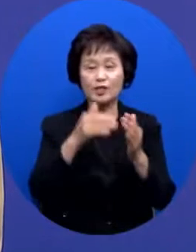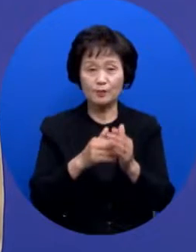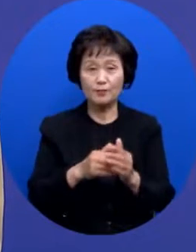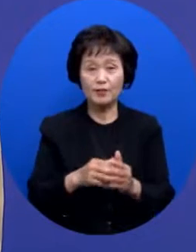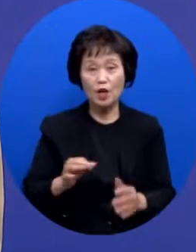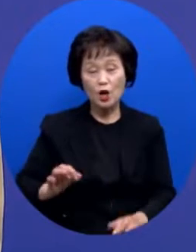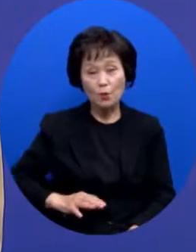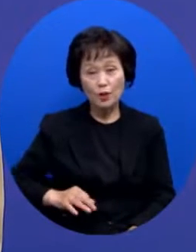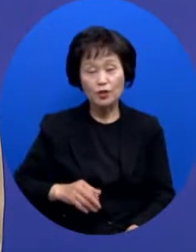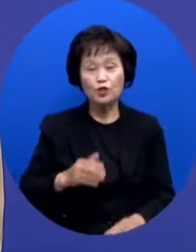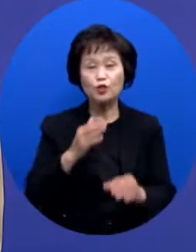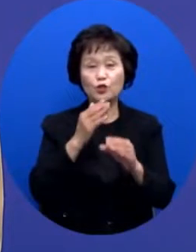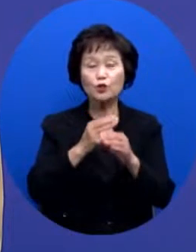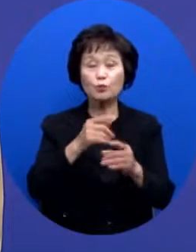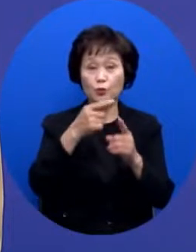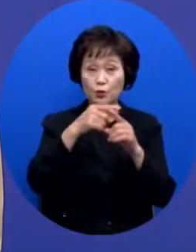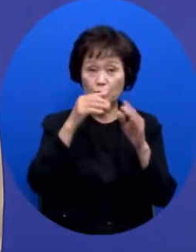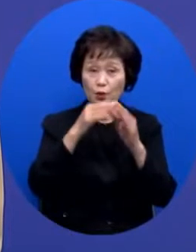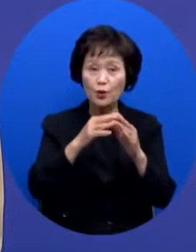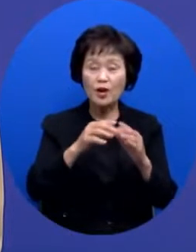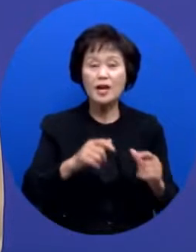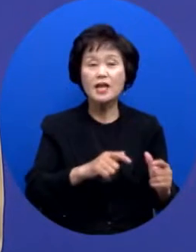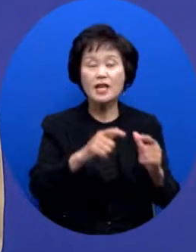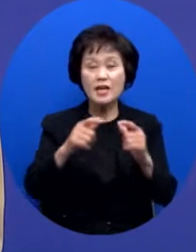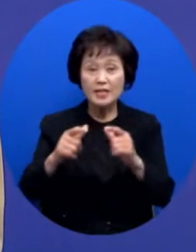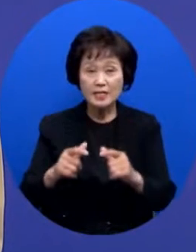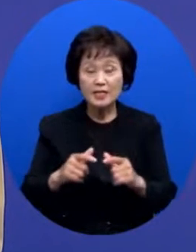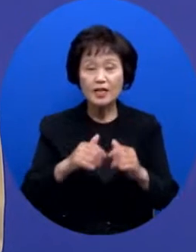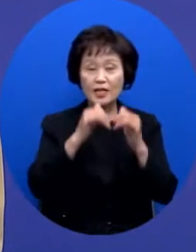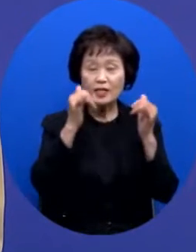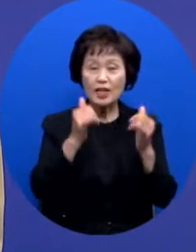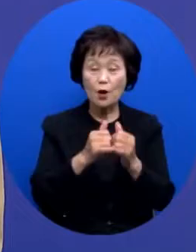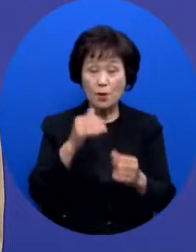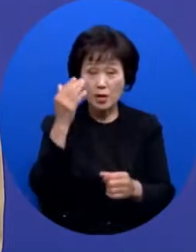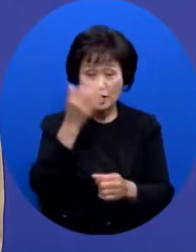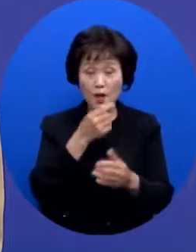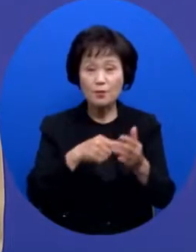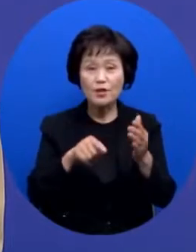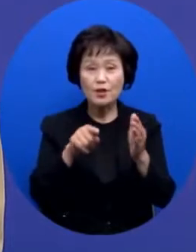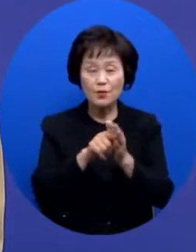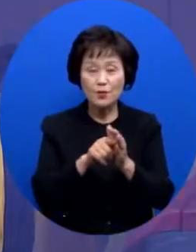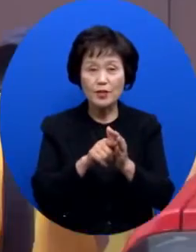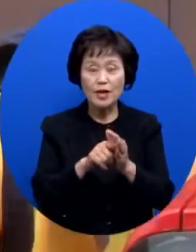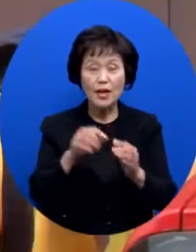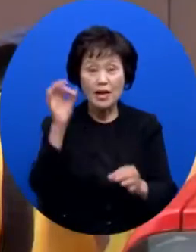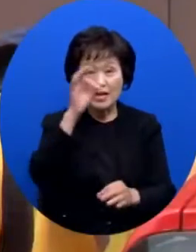원주 중부교회가 지역사회 정화를 위해 2022년 아웃리치를 진행했습니다.